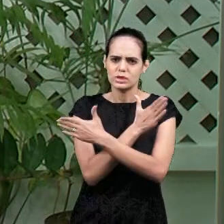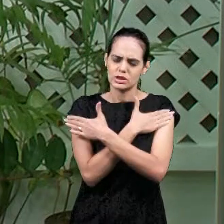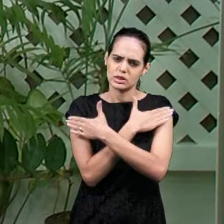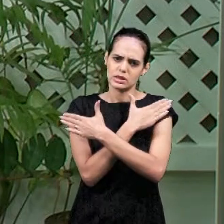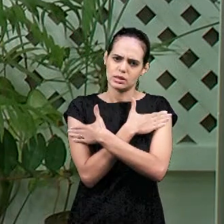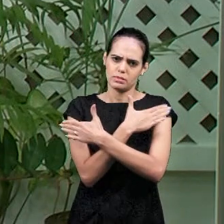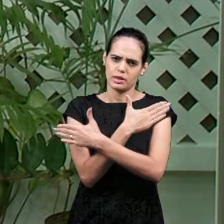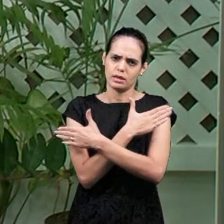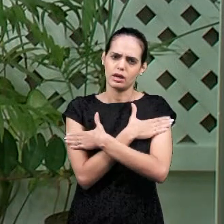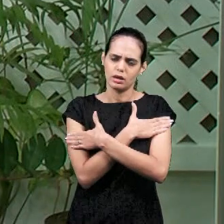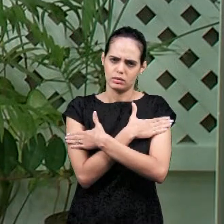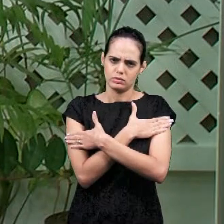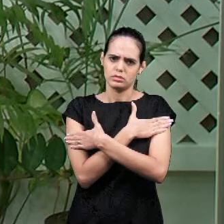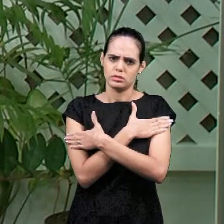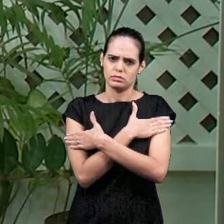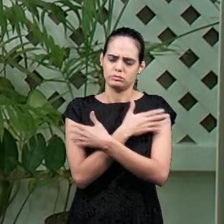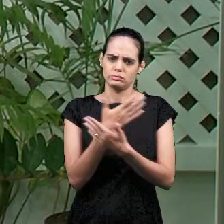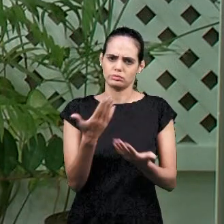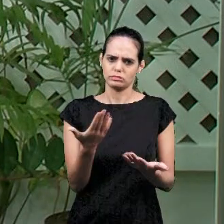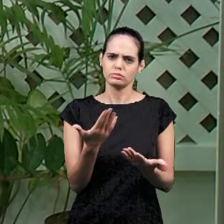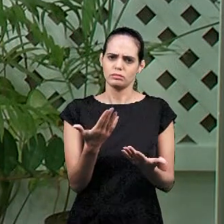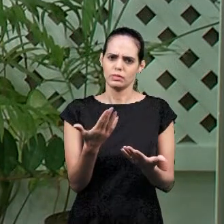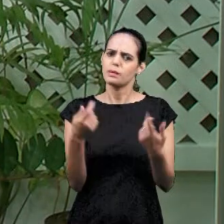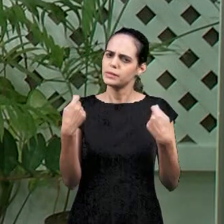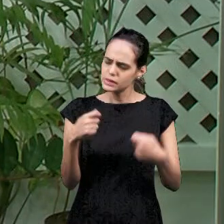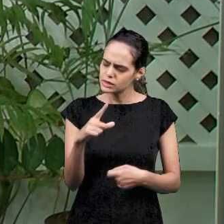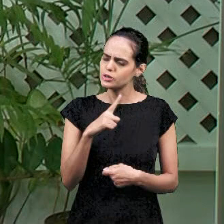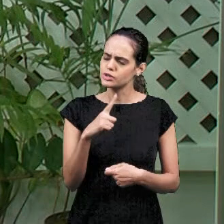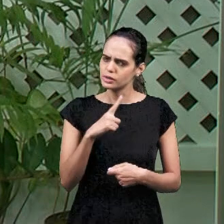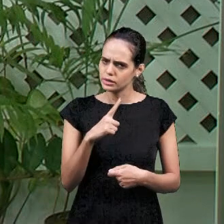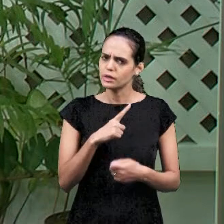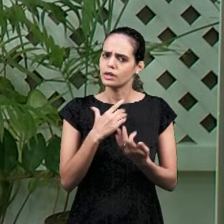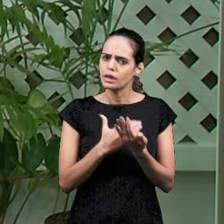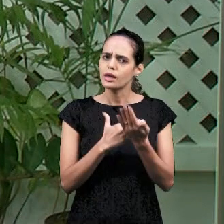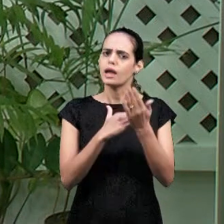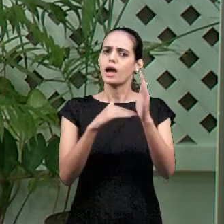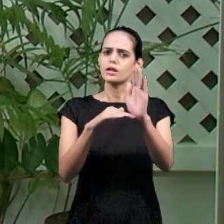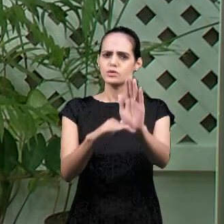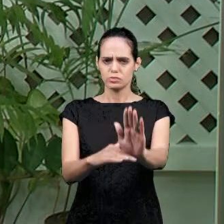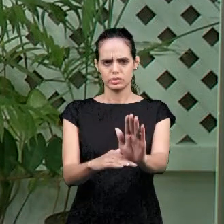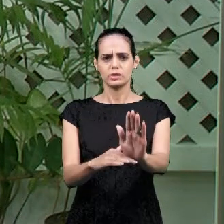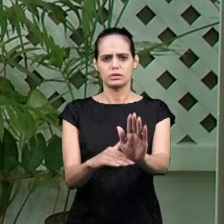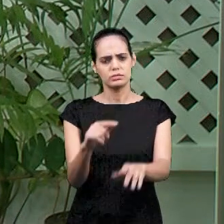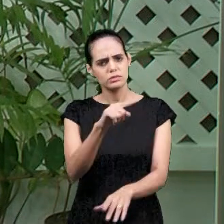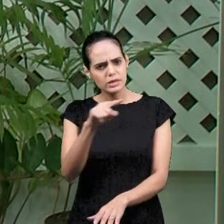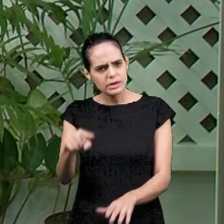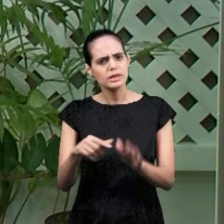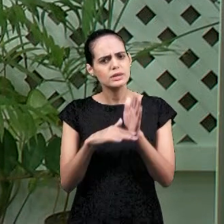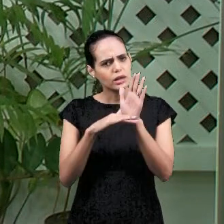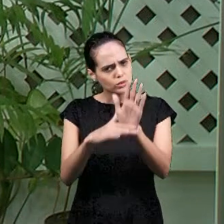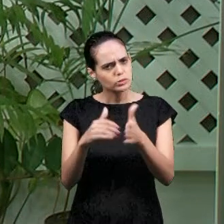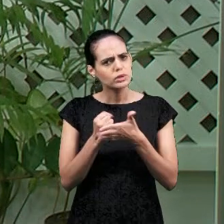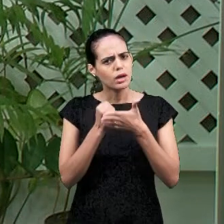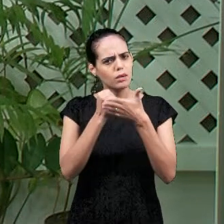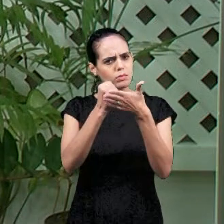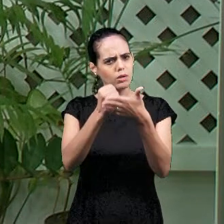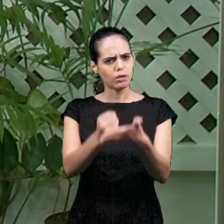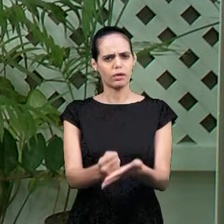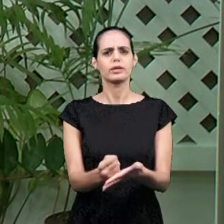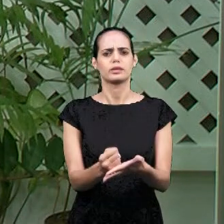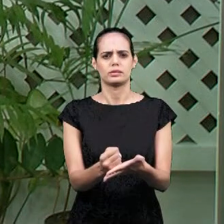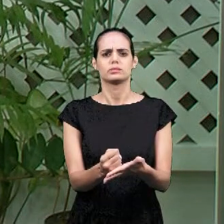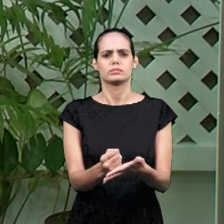humbles, quelques-uns, au chômage, n'aient pas l'aide qu'ils ont besoin.